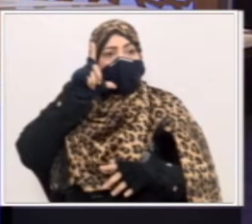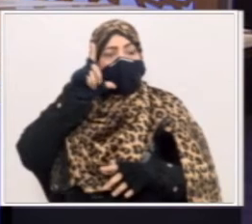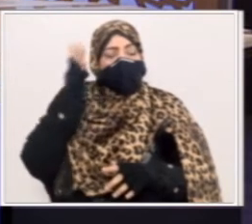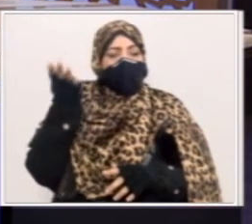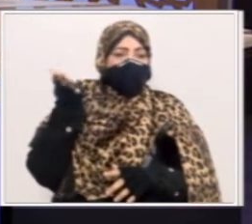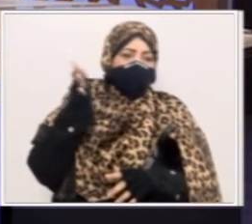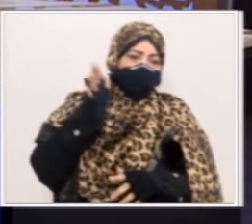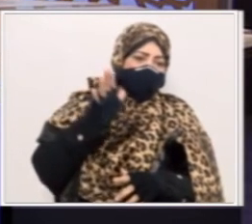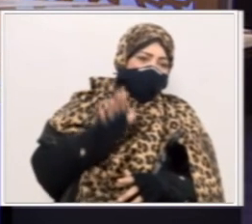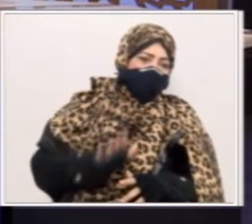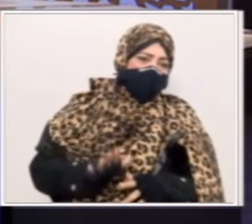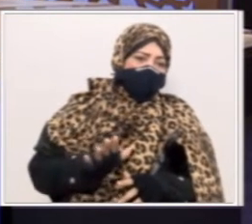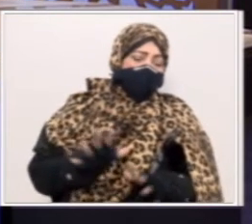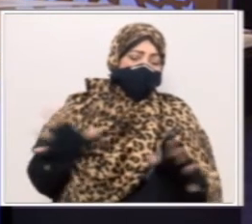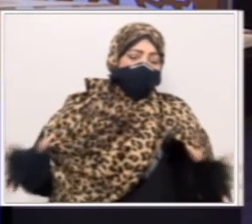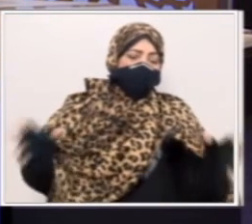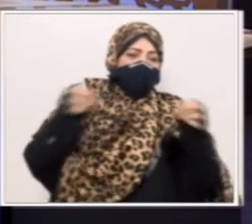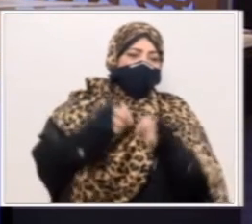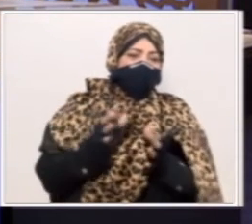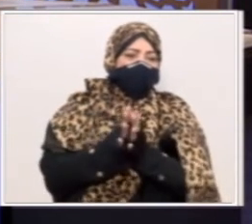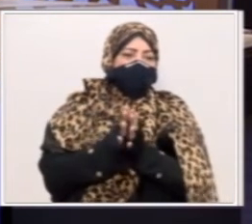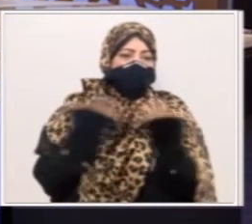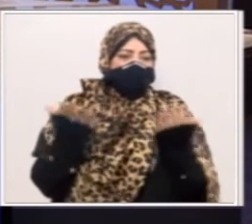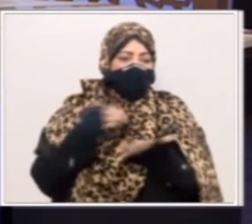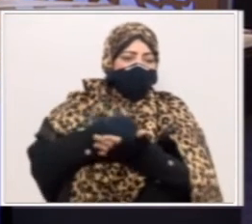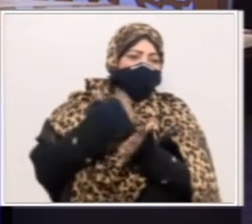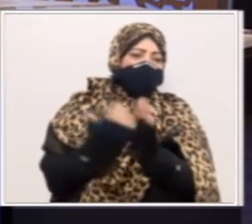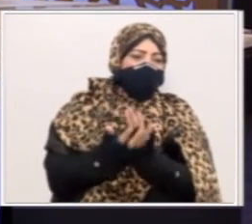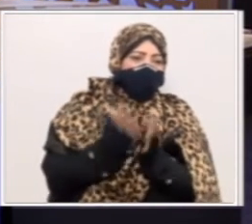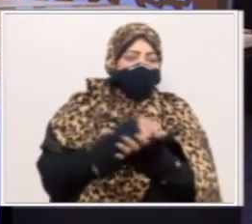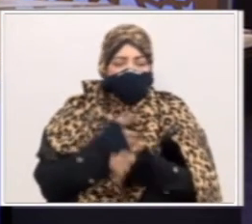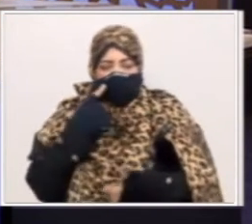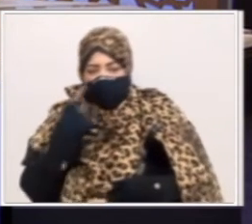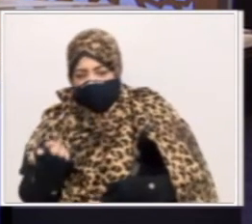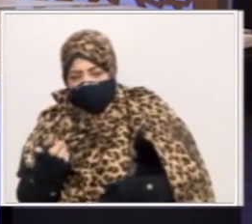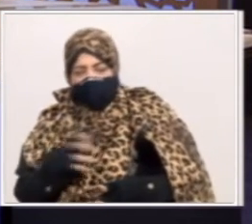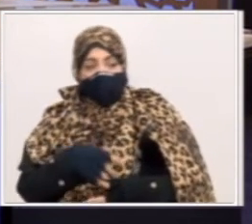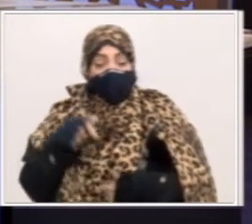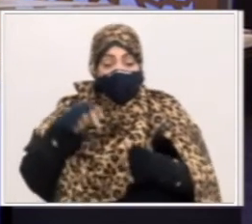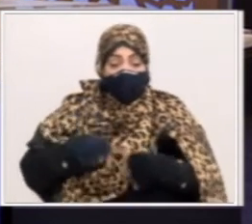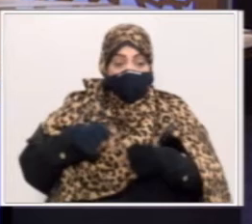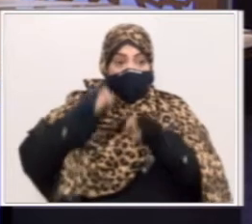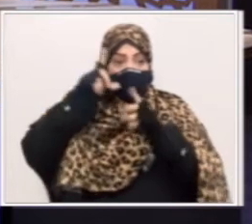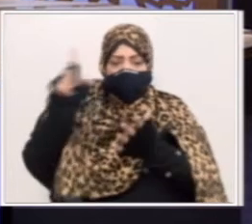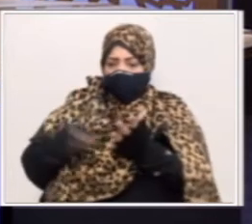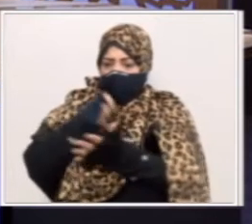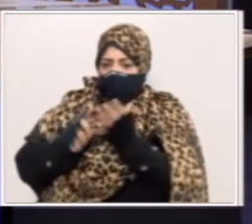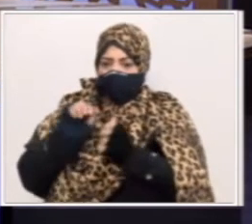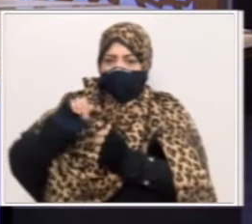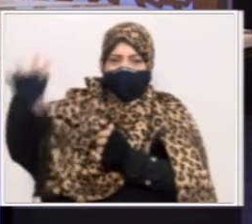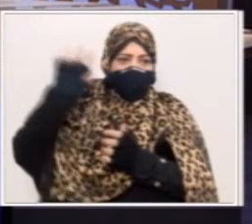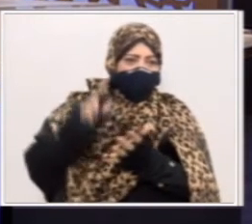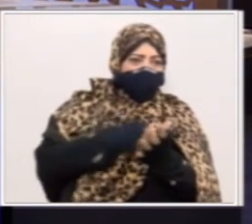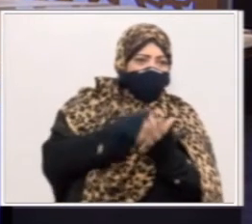ميراثا. إذا كانوا ما أعطاهمش، ما سلم لهمش وهو حي وقال هذه لفلان وهذه لفلان، ولكن ما أعطاهمش، لا سلم لهم أراضي